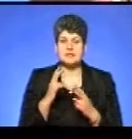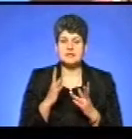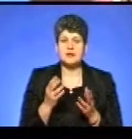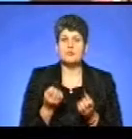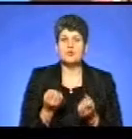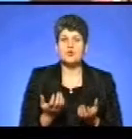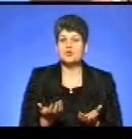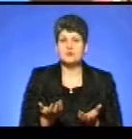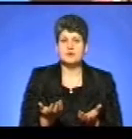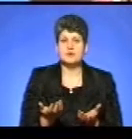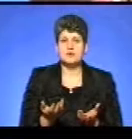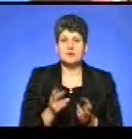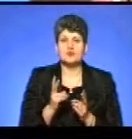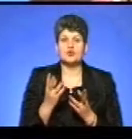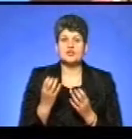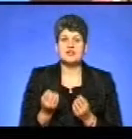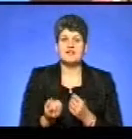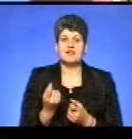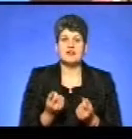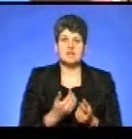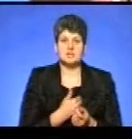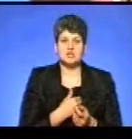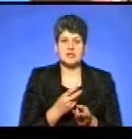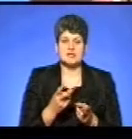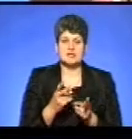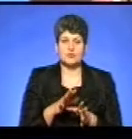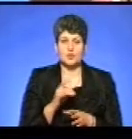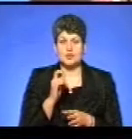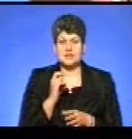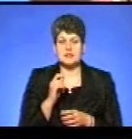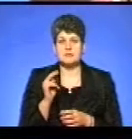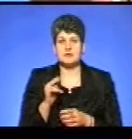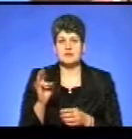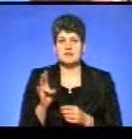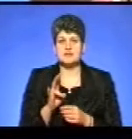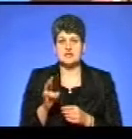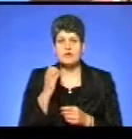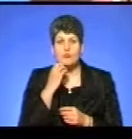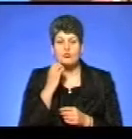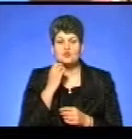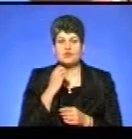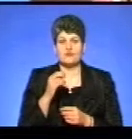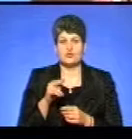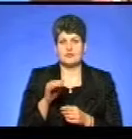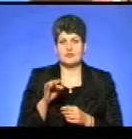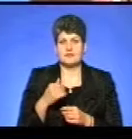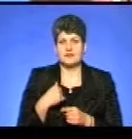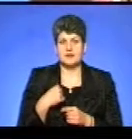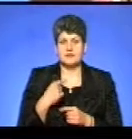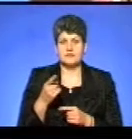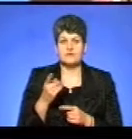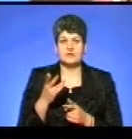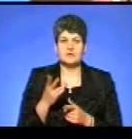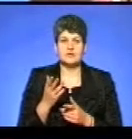просто-напросто, хто ще виявить бажання залишитися в Українській Православній Церкві Московського Патріархату. Мені, так як мені відомо є, вони мають